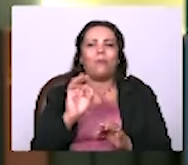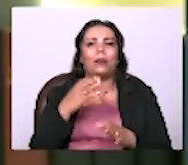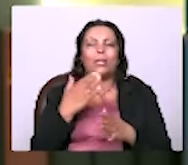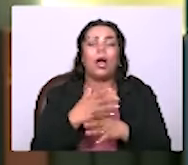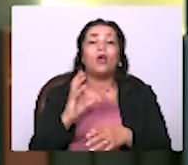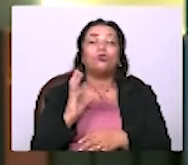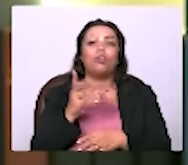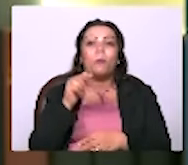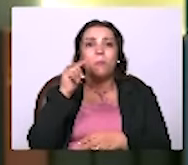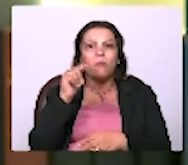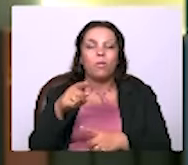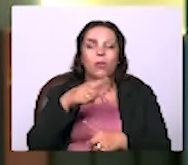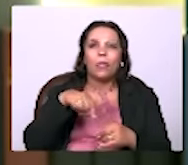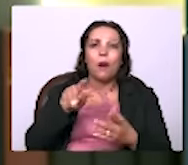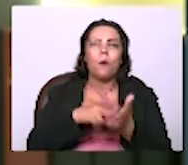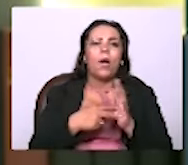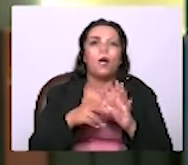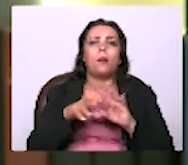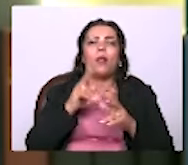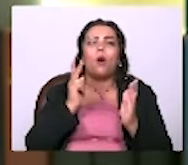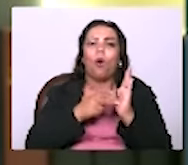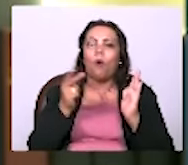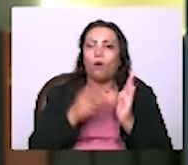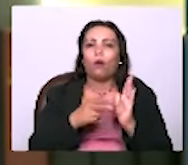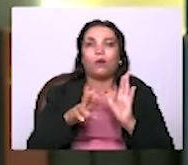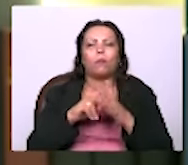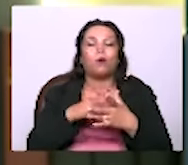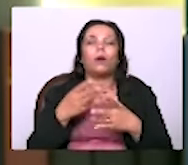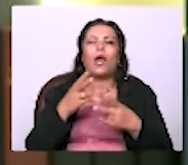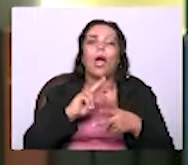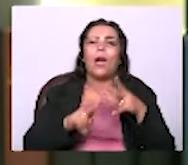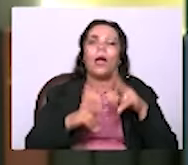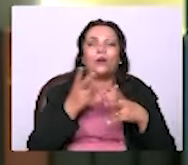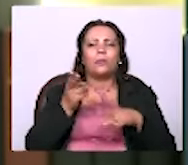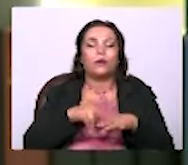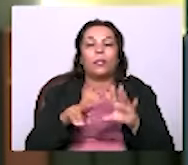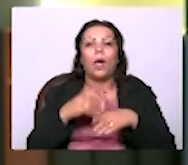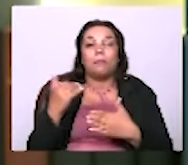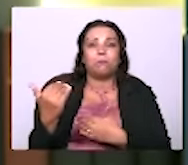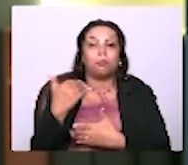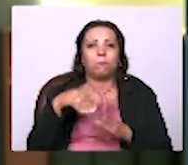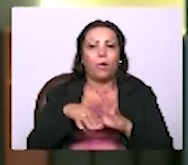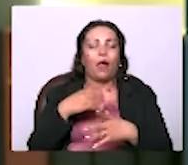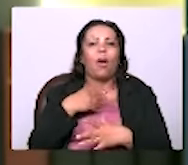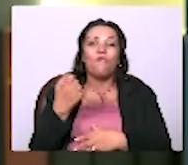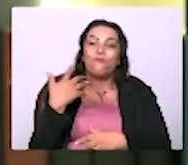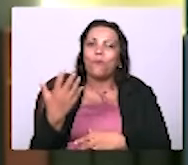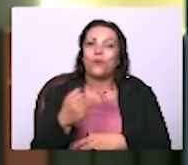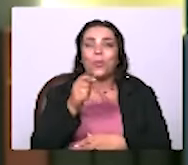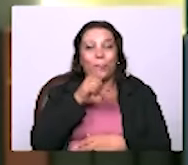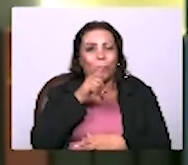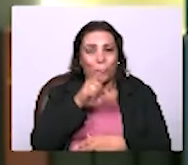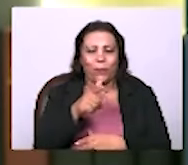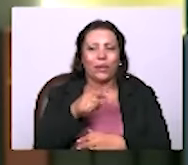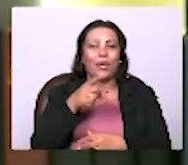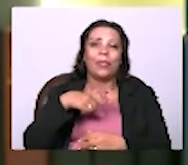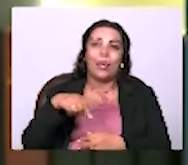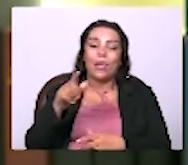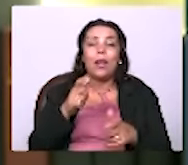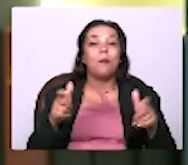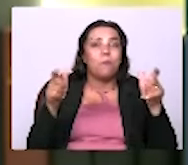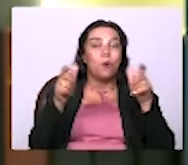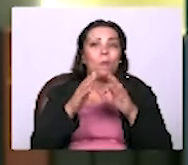اللي هي الشباب في دوائر صنع القرار وقضايا اخرى وده دايما اللي بيدينا فرصه ان احنا نقول ان